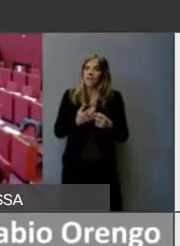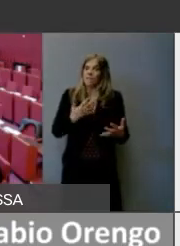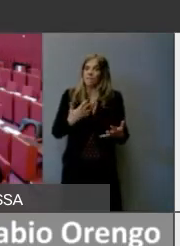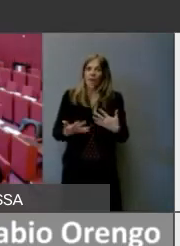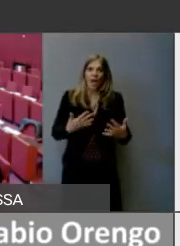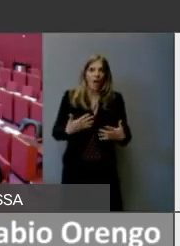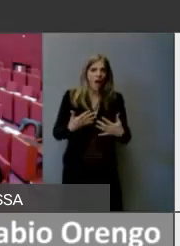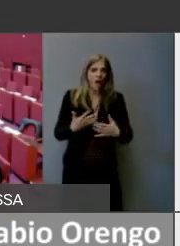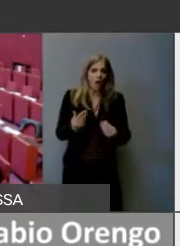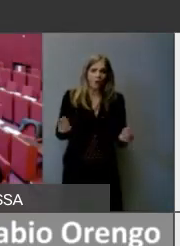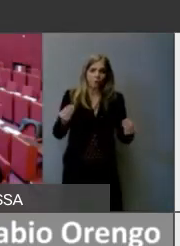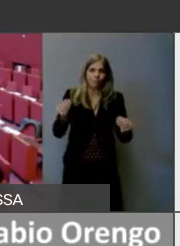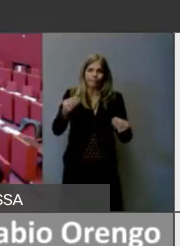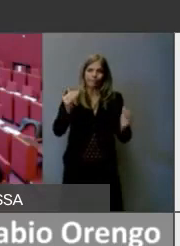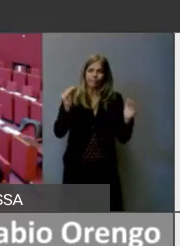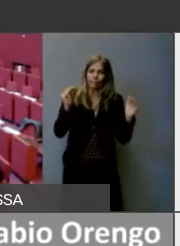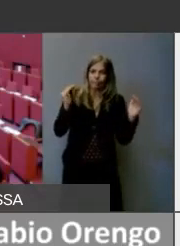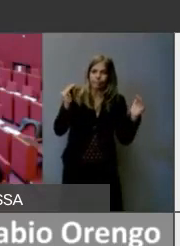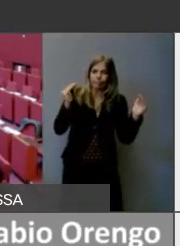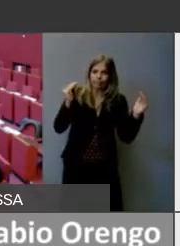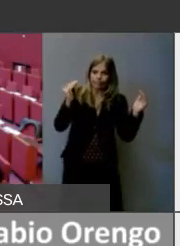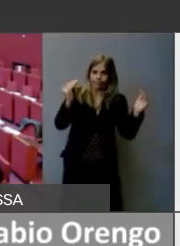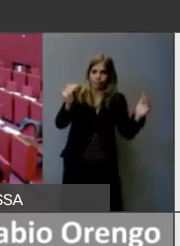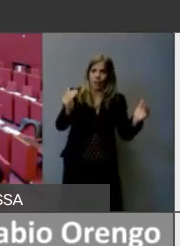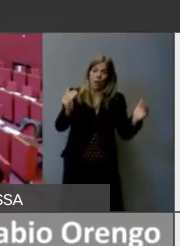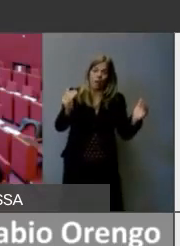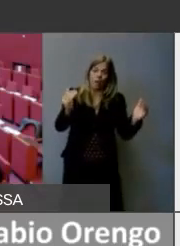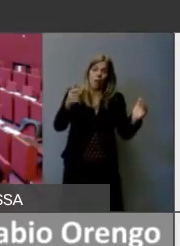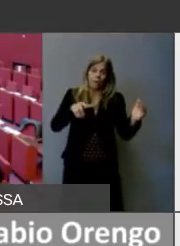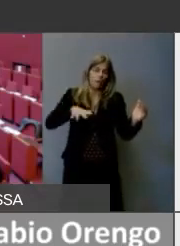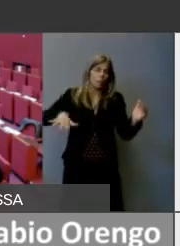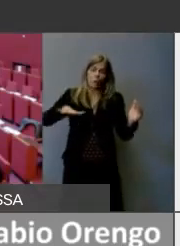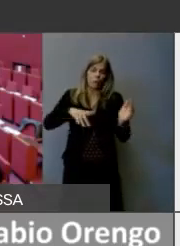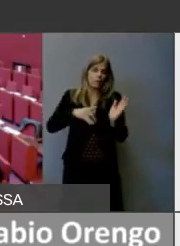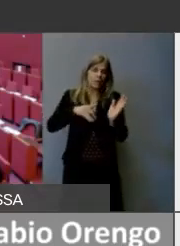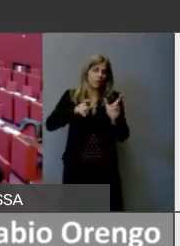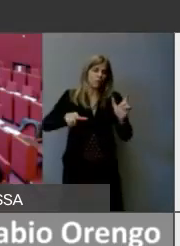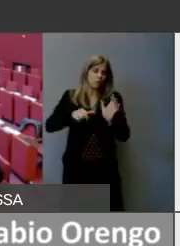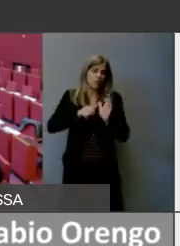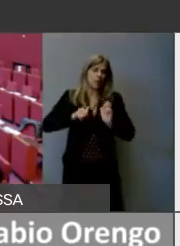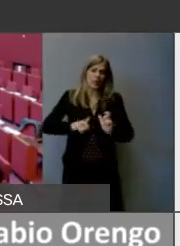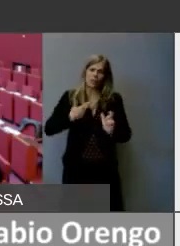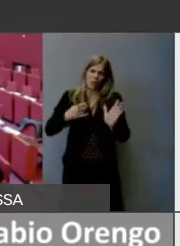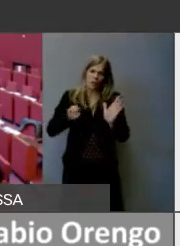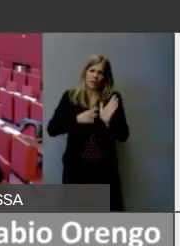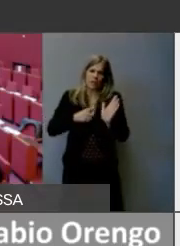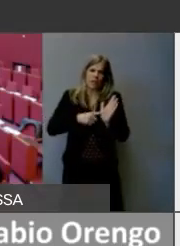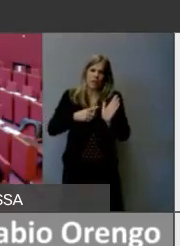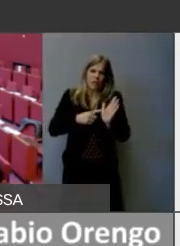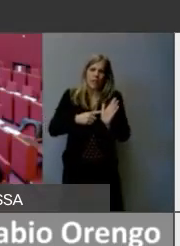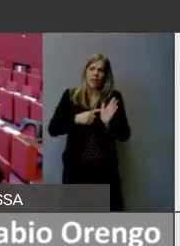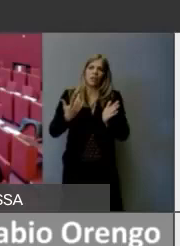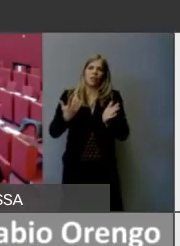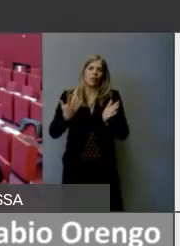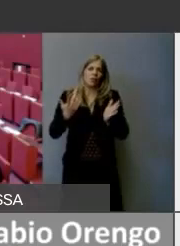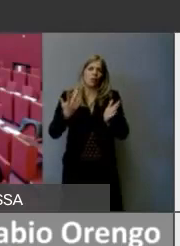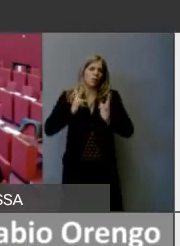delle barriere antirumore, che sono un diritto di tutti i cittadini che vivono nelle zone